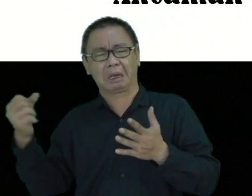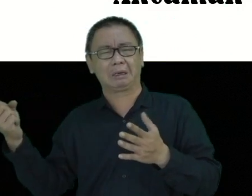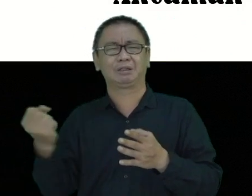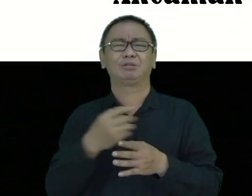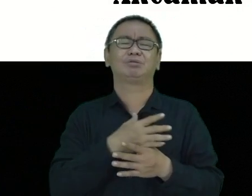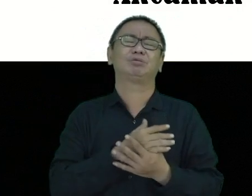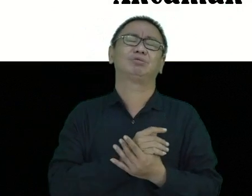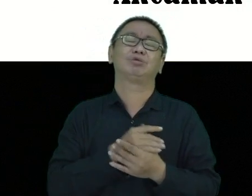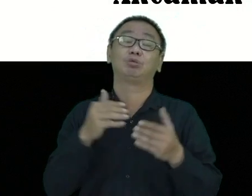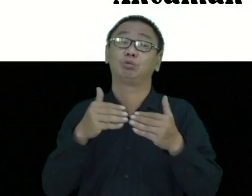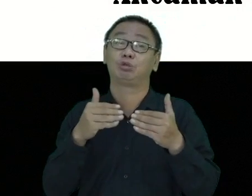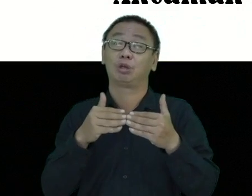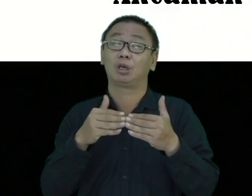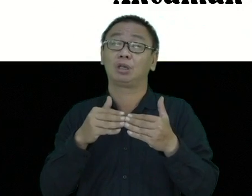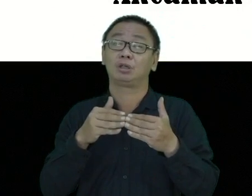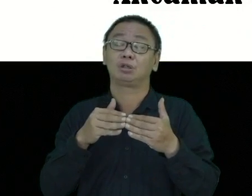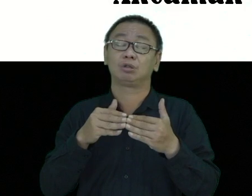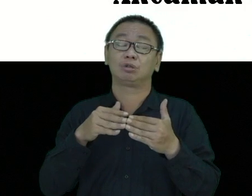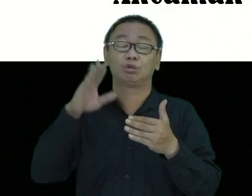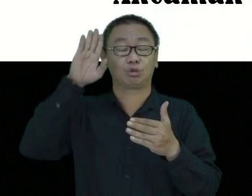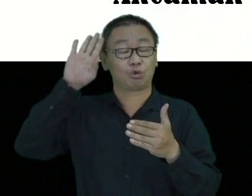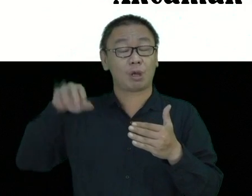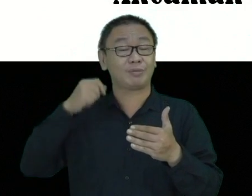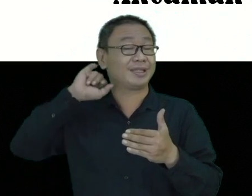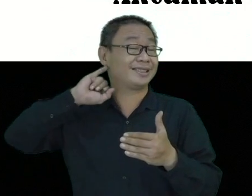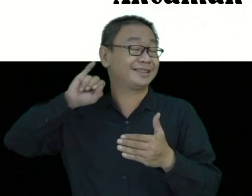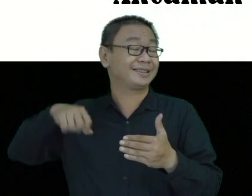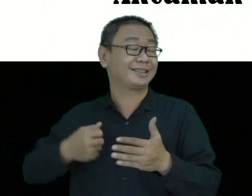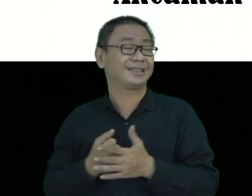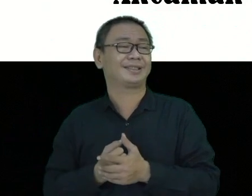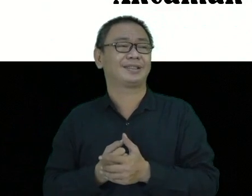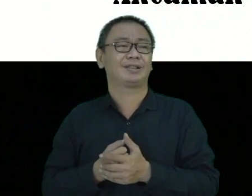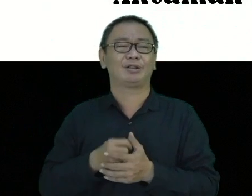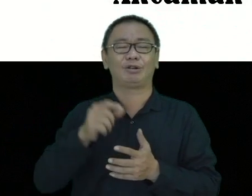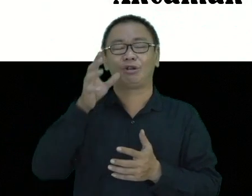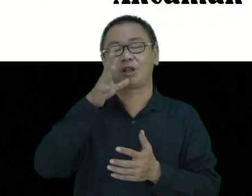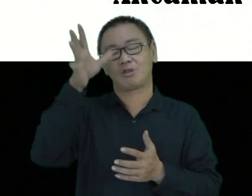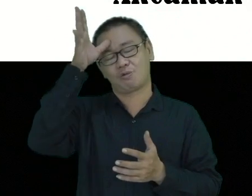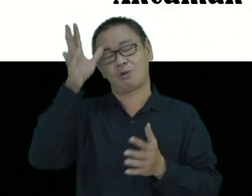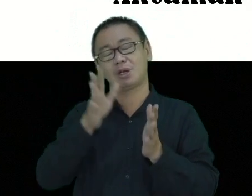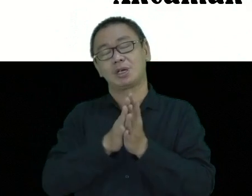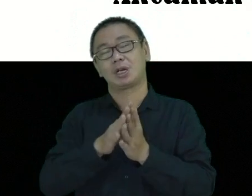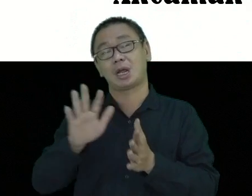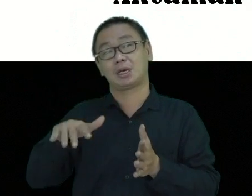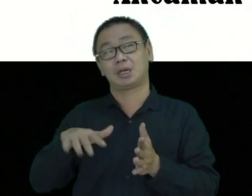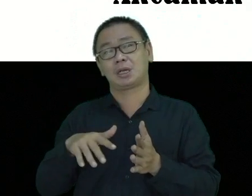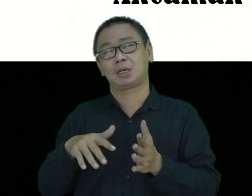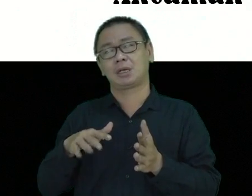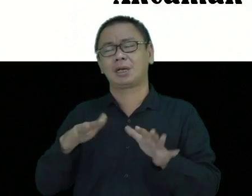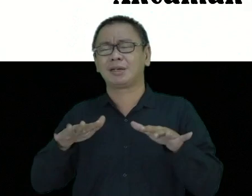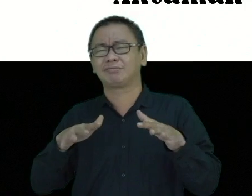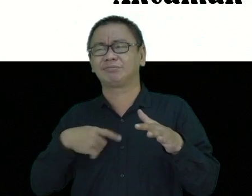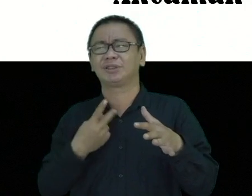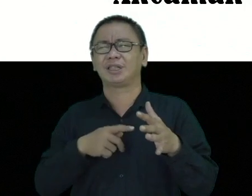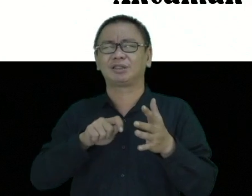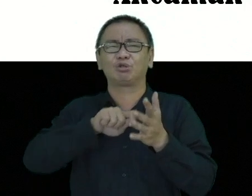Suami, istri, orang tua, dan anak. Dan kadang-kadang kita merasa terkunci di dalam situasi ini, tidak